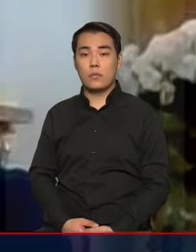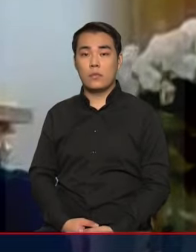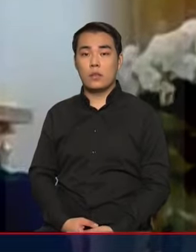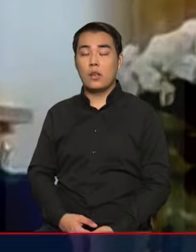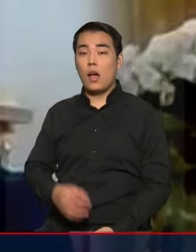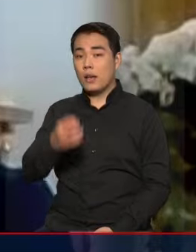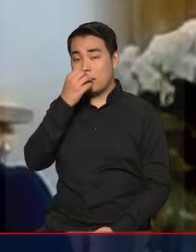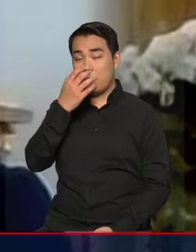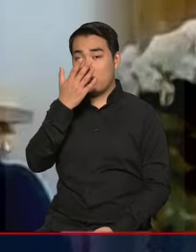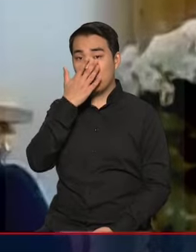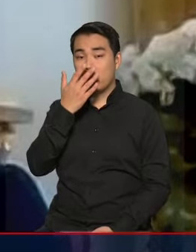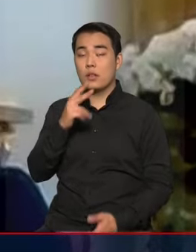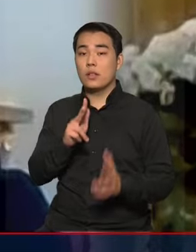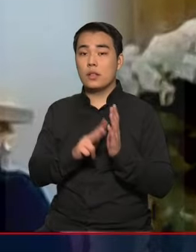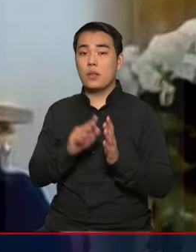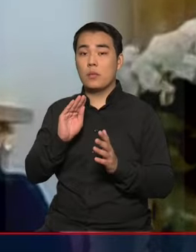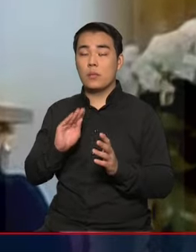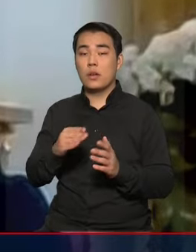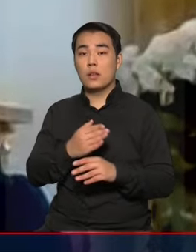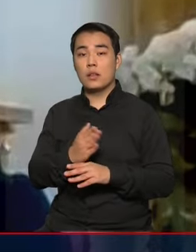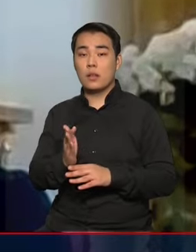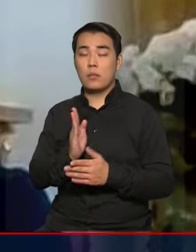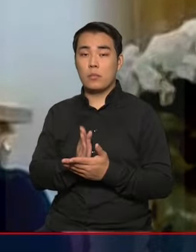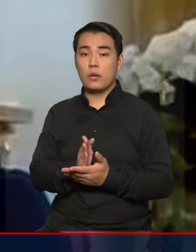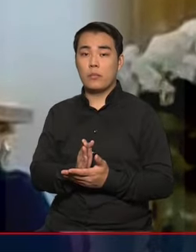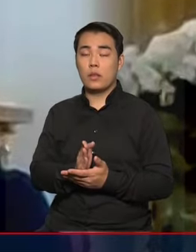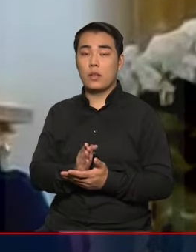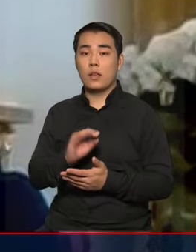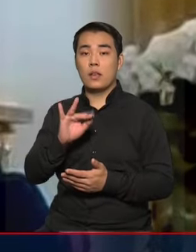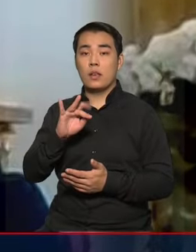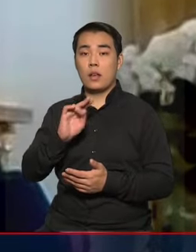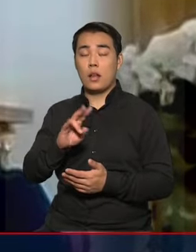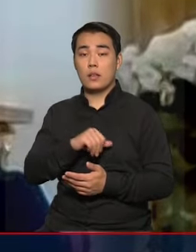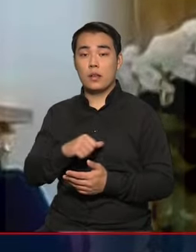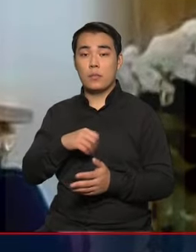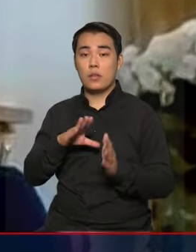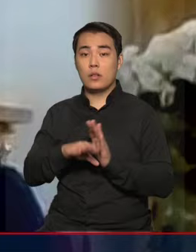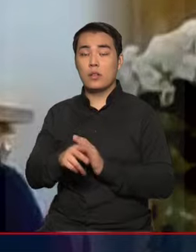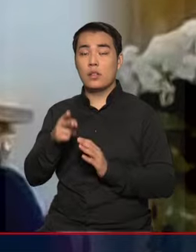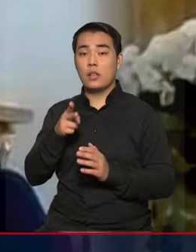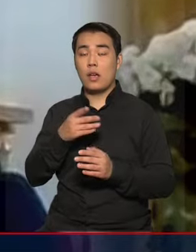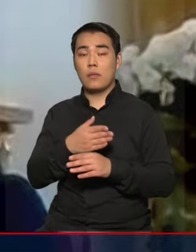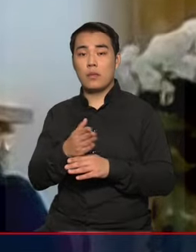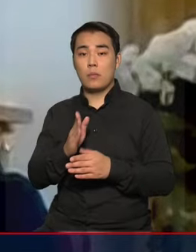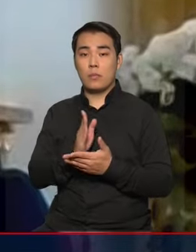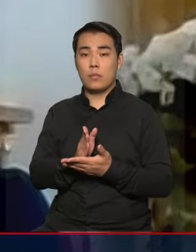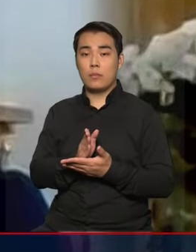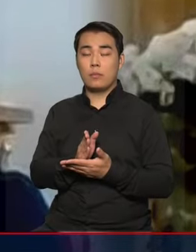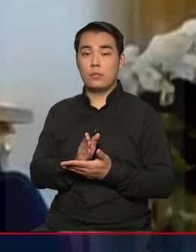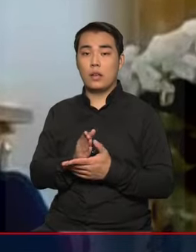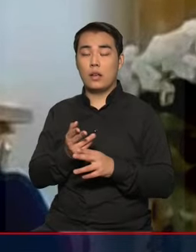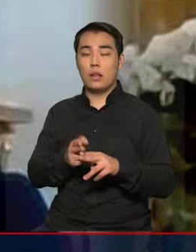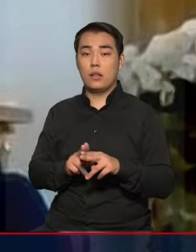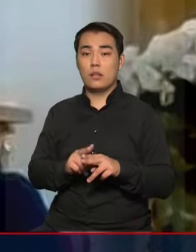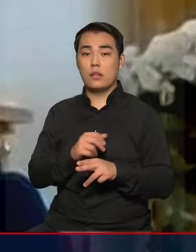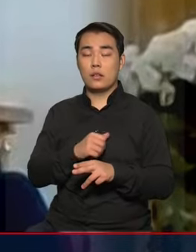Жапонияда 8000-нің сыртында. Иранның өзінде 2000-нің сыртында.